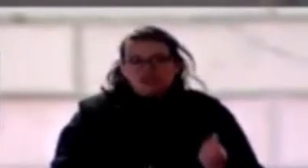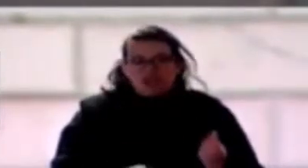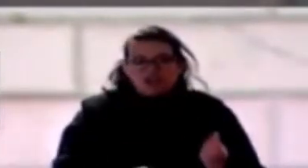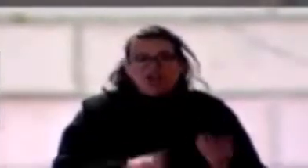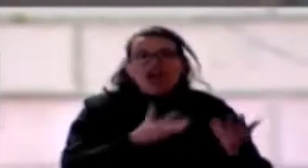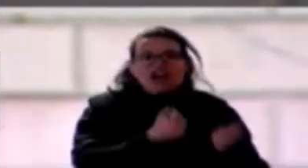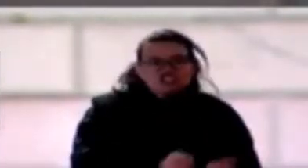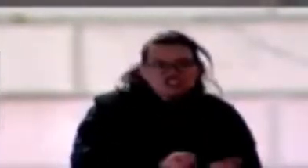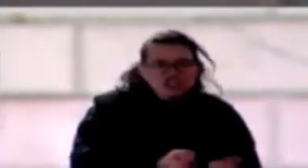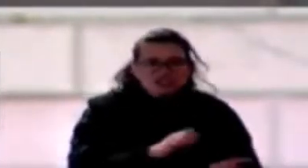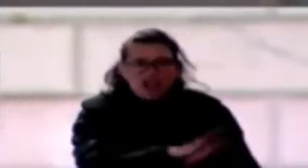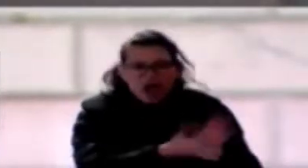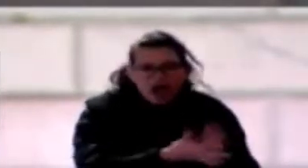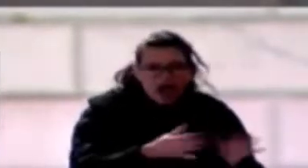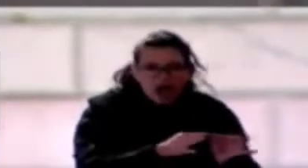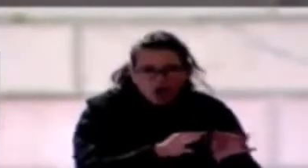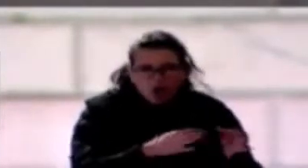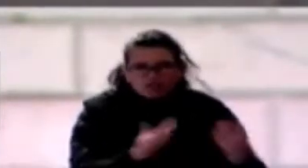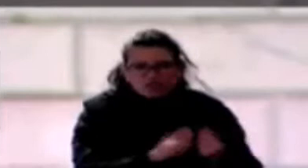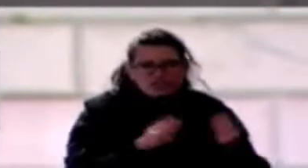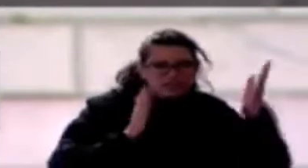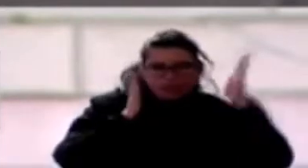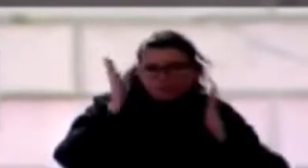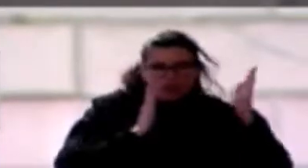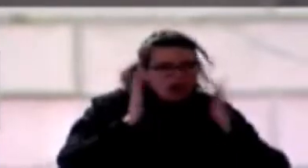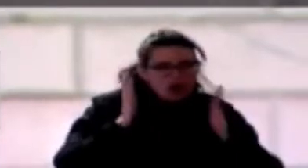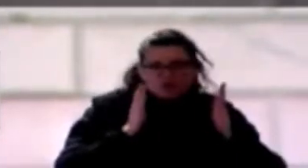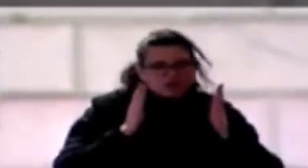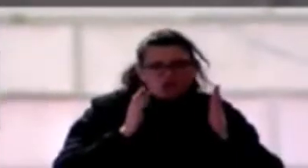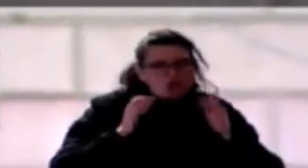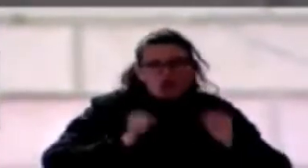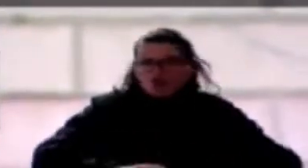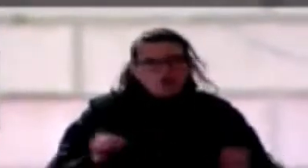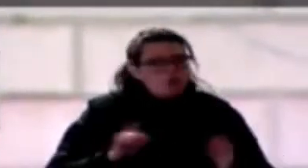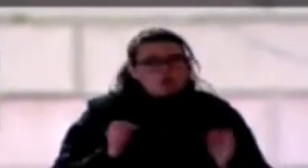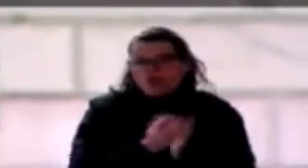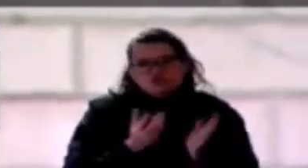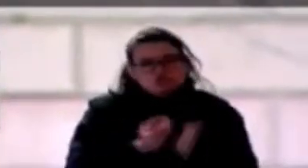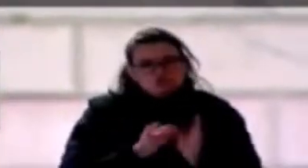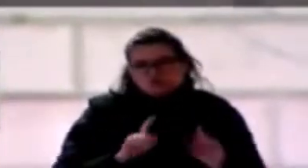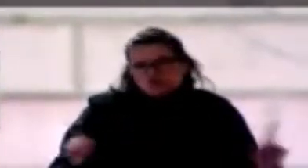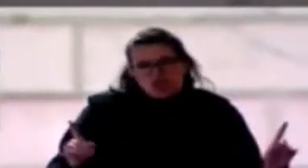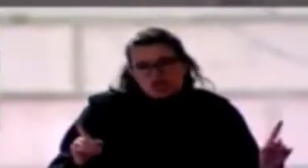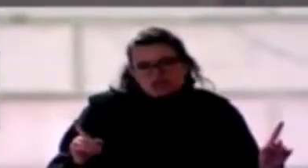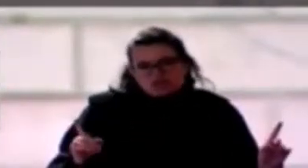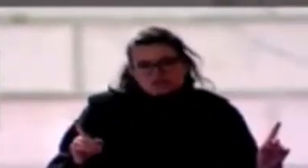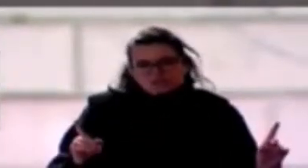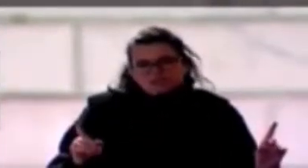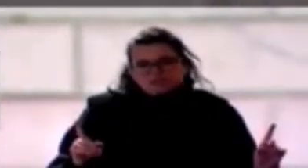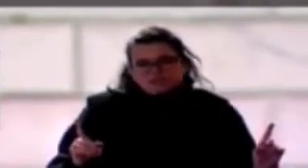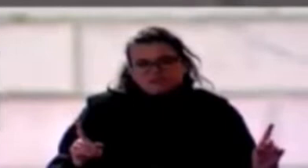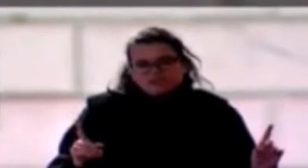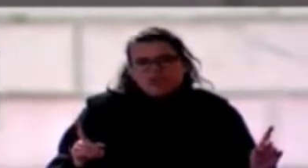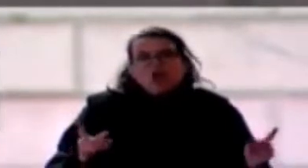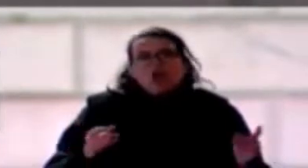la criminalità e con la criminalità organizzata, non può succedere quello che è successo, che la morale pubblica